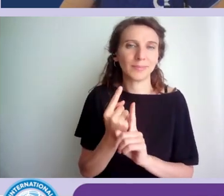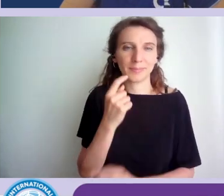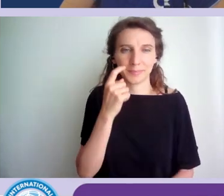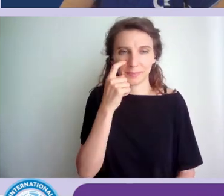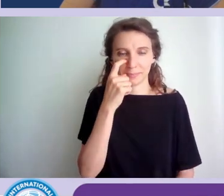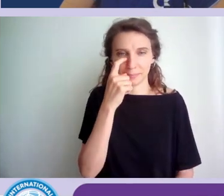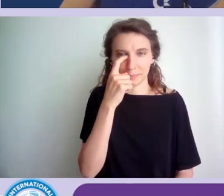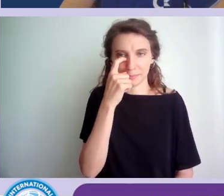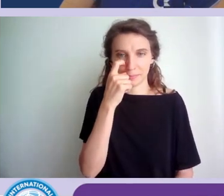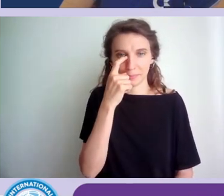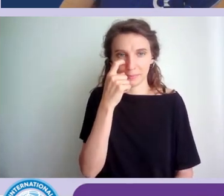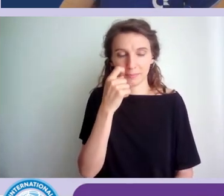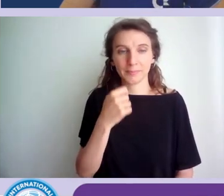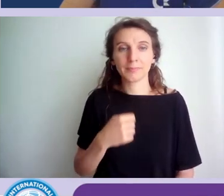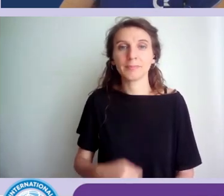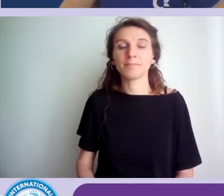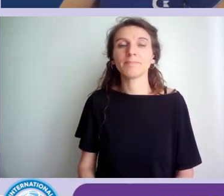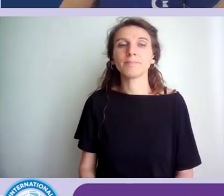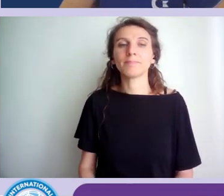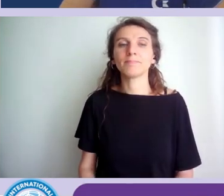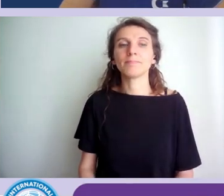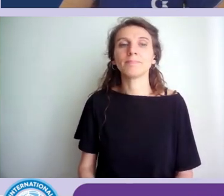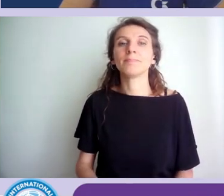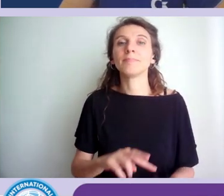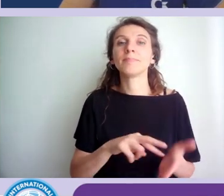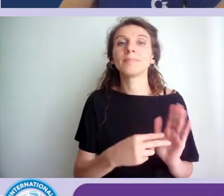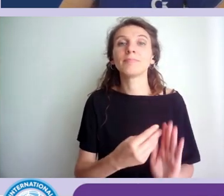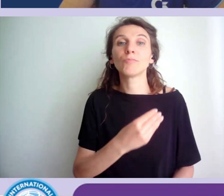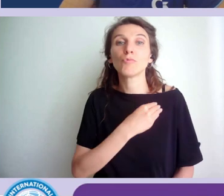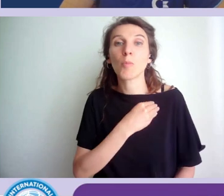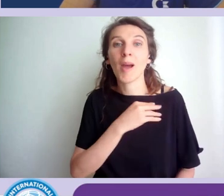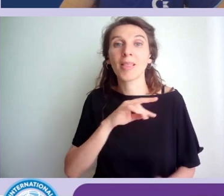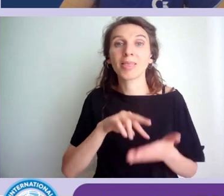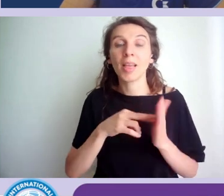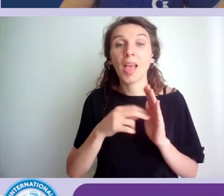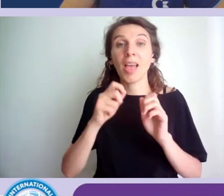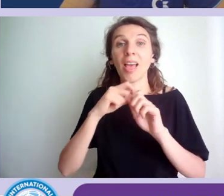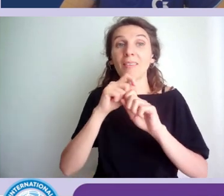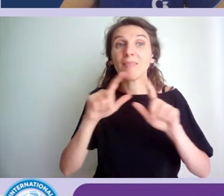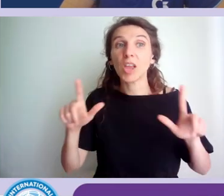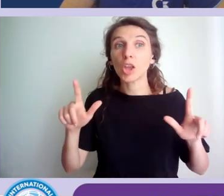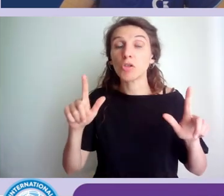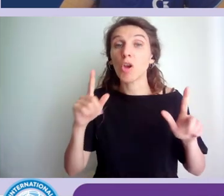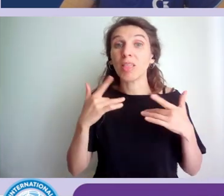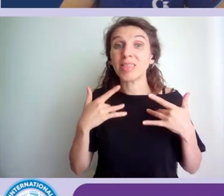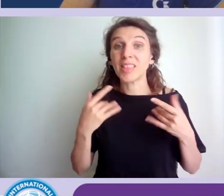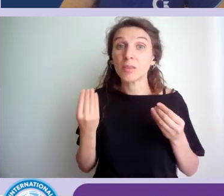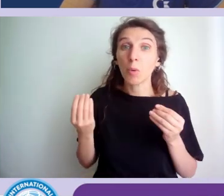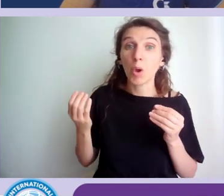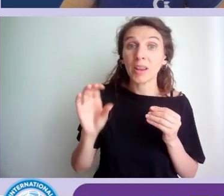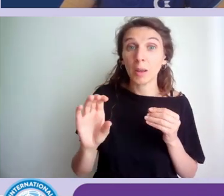riferimento poi rispondo a una domanda tecnica ci chiedono se il video sarà reso disponibile dopo sul canale YouTube